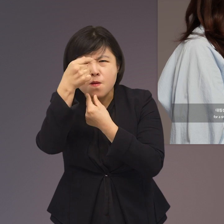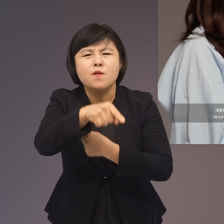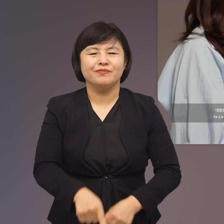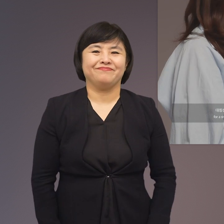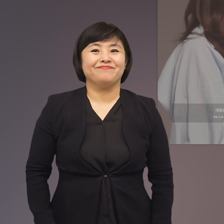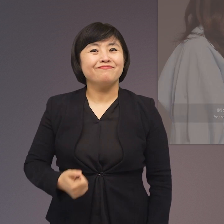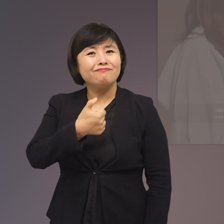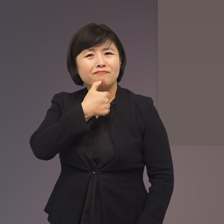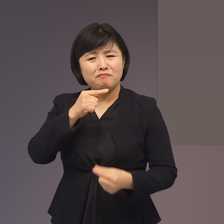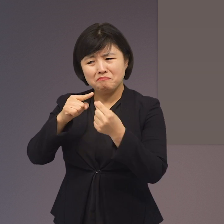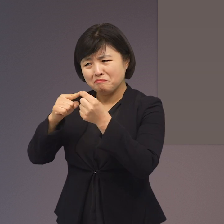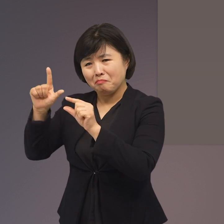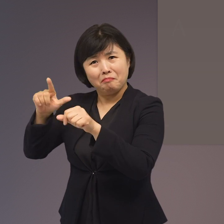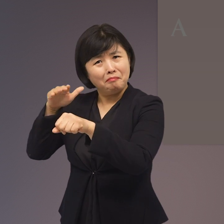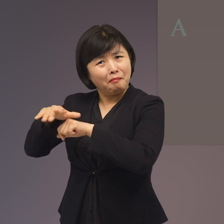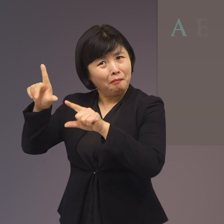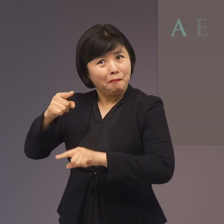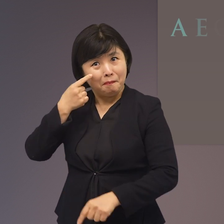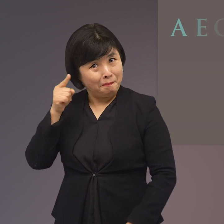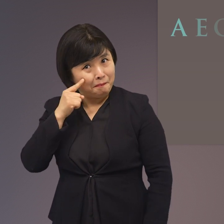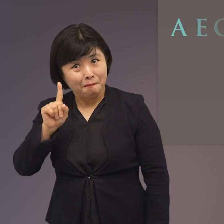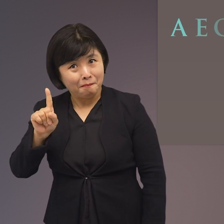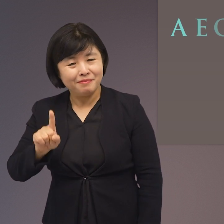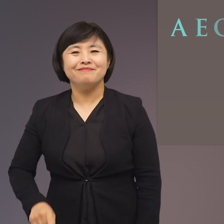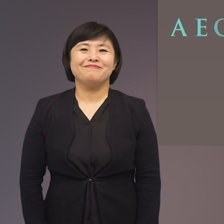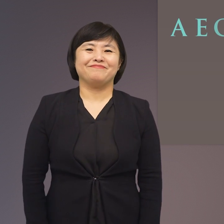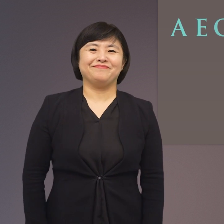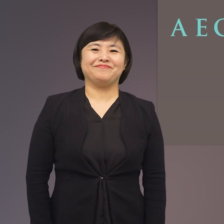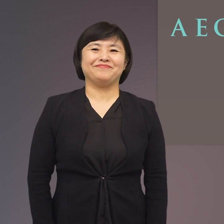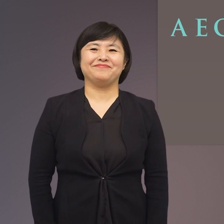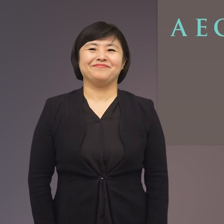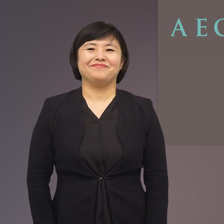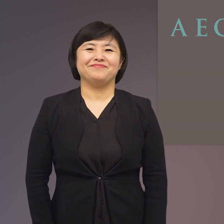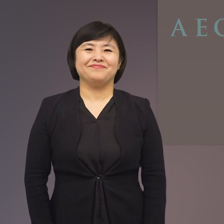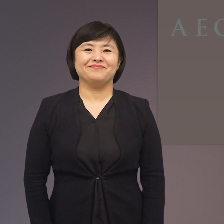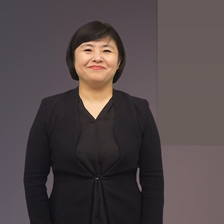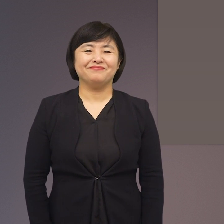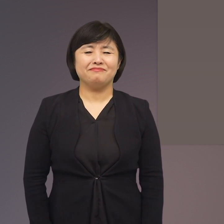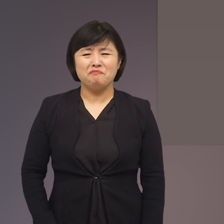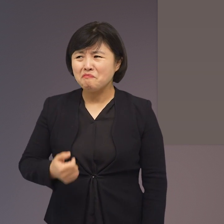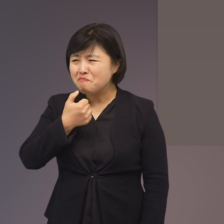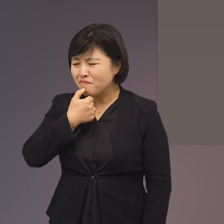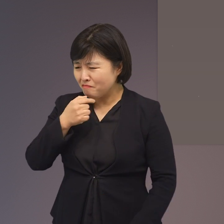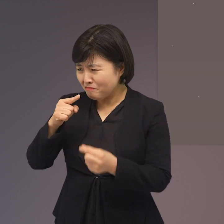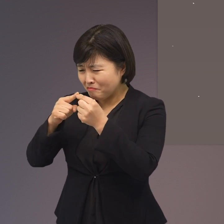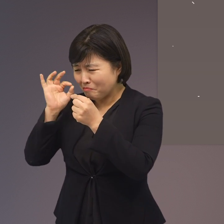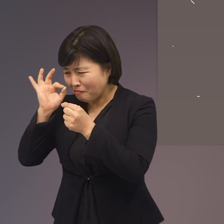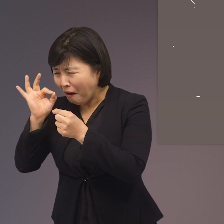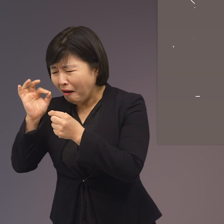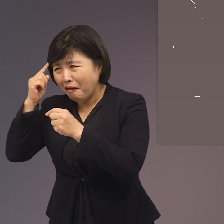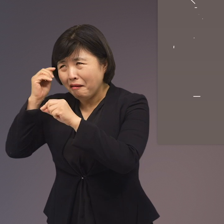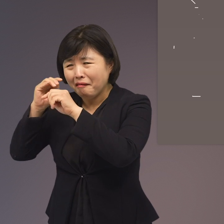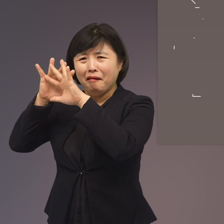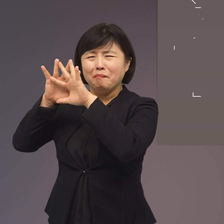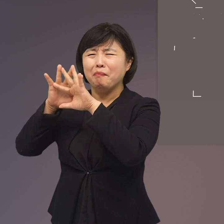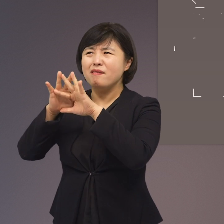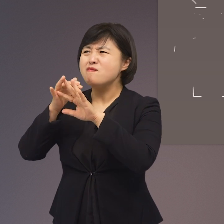강하고요. 이번에는 로마 문자의 스타일을 보실까요? 로마